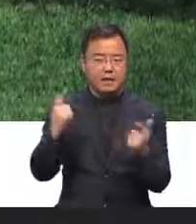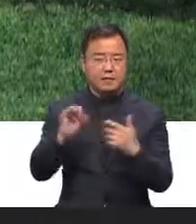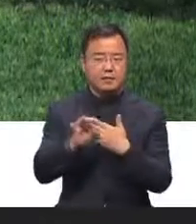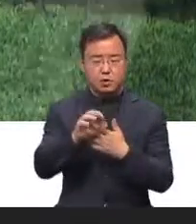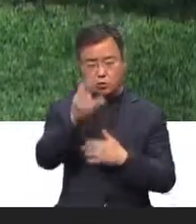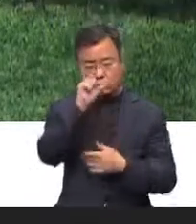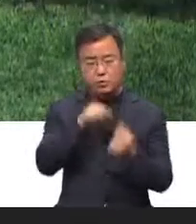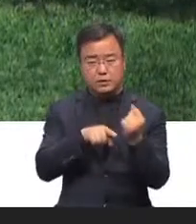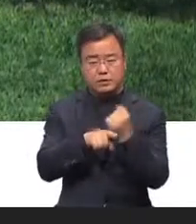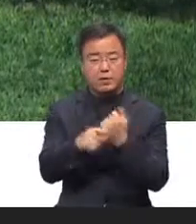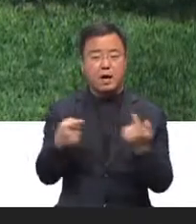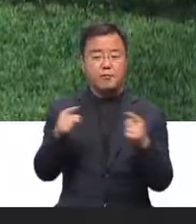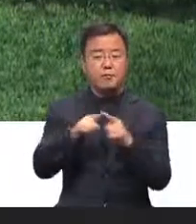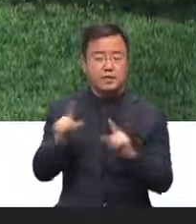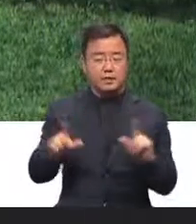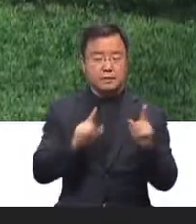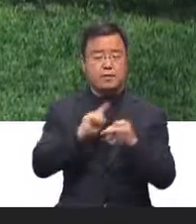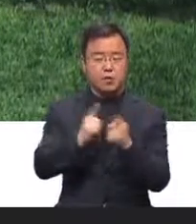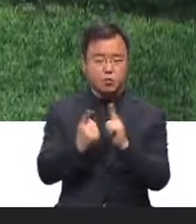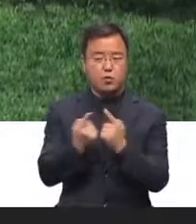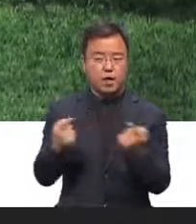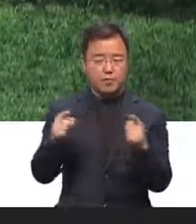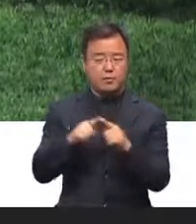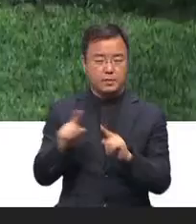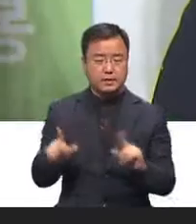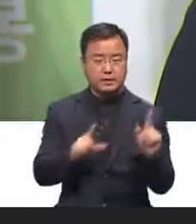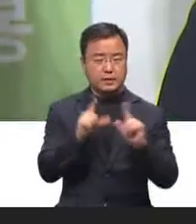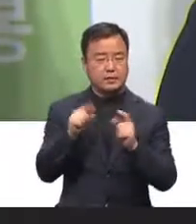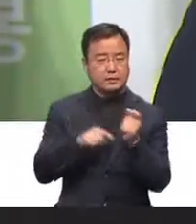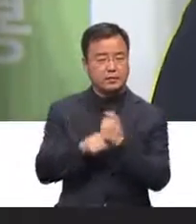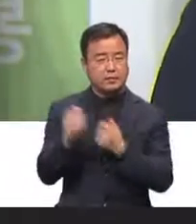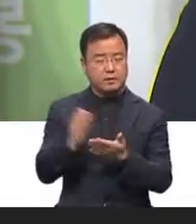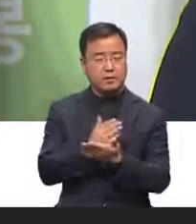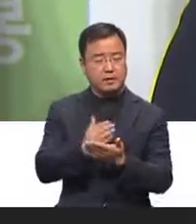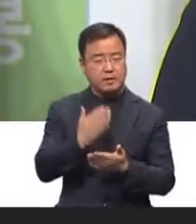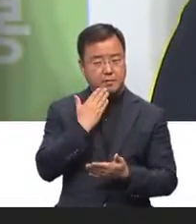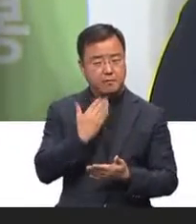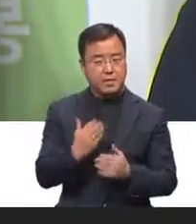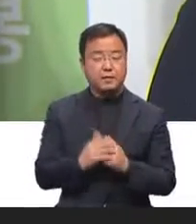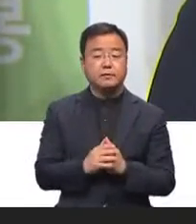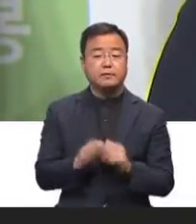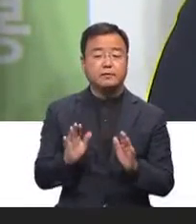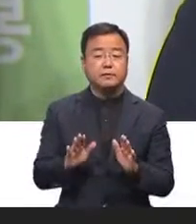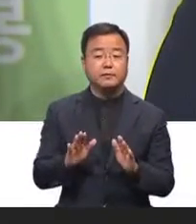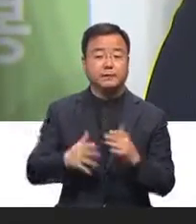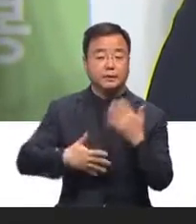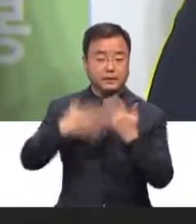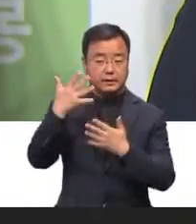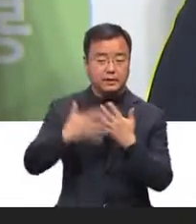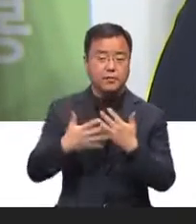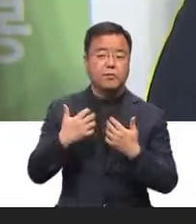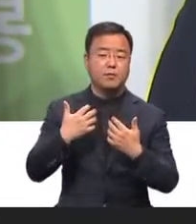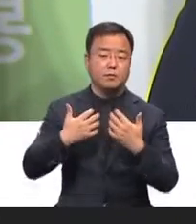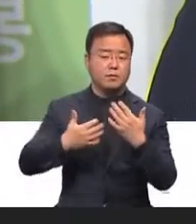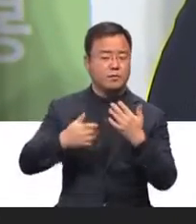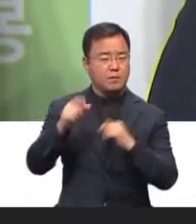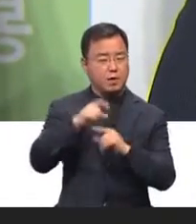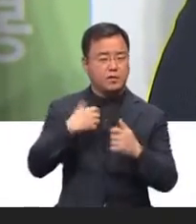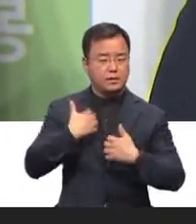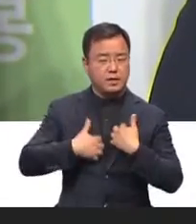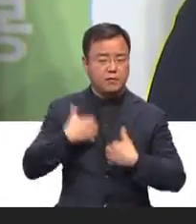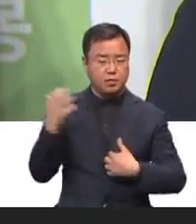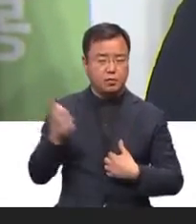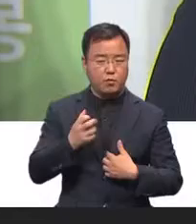되냐 가 어찌 보면 거기서 갈라지는 것이 아닌가 그래서 저는 이 작품이 영화적인 재미 더 헌법 이렇게